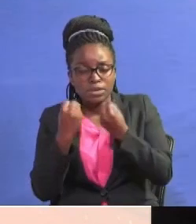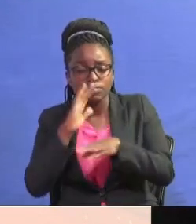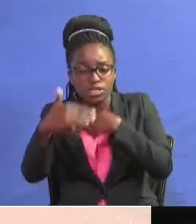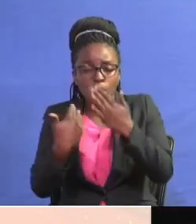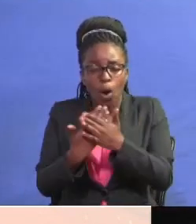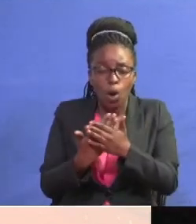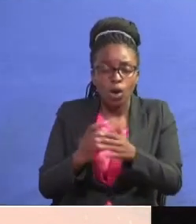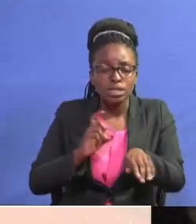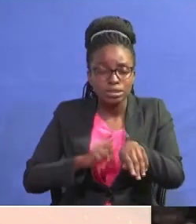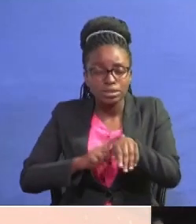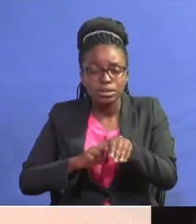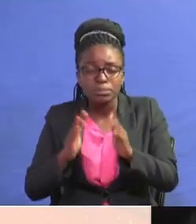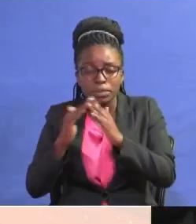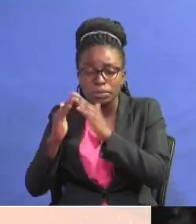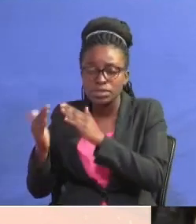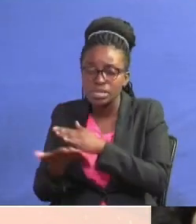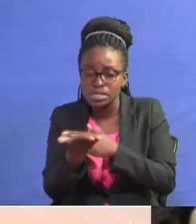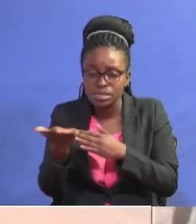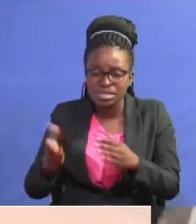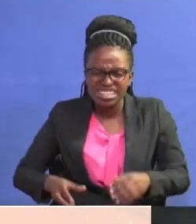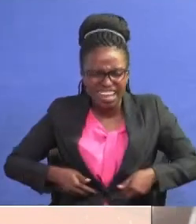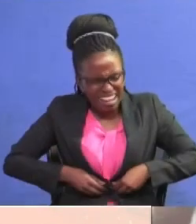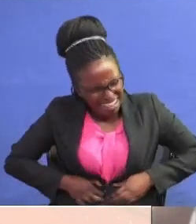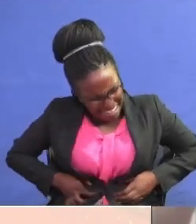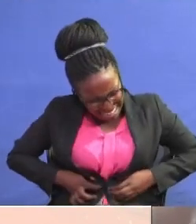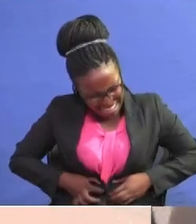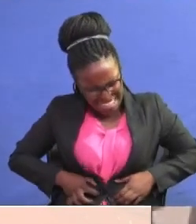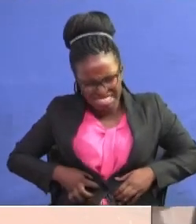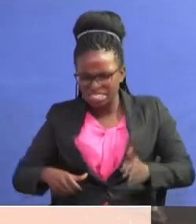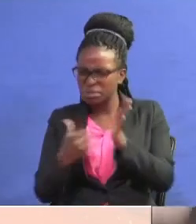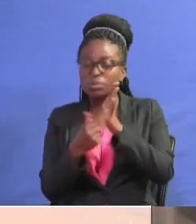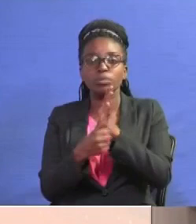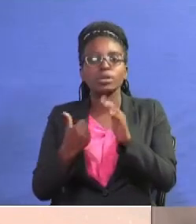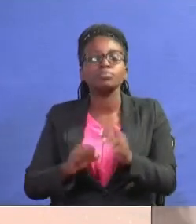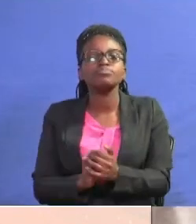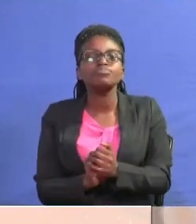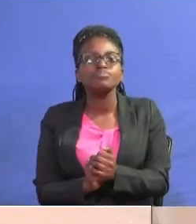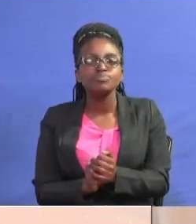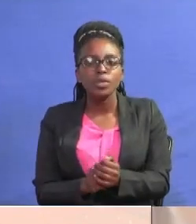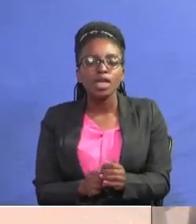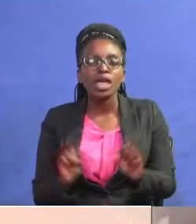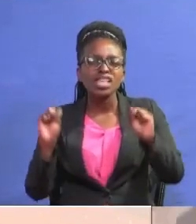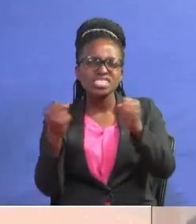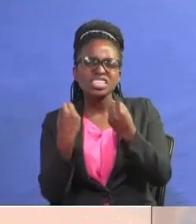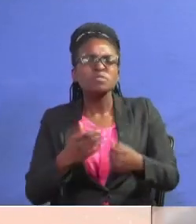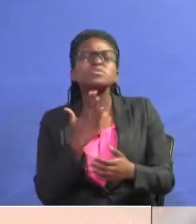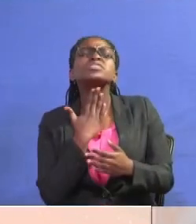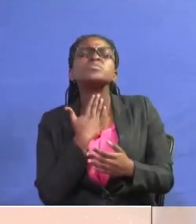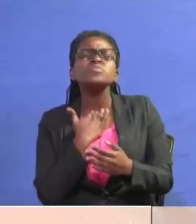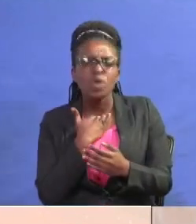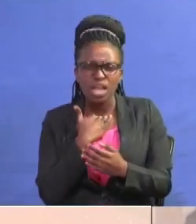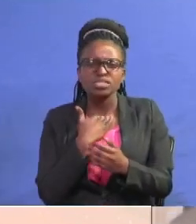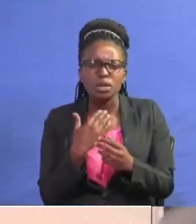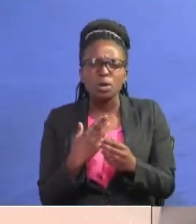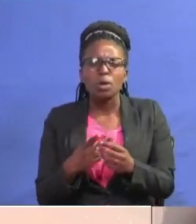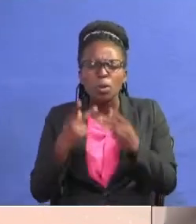kutoa chakula cha msaada kukidhi tatizo la njaa. Na vijana wadogo tunataka usalama. Peace ni kitu mzuri